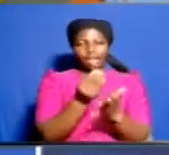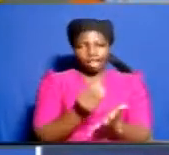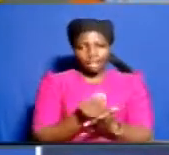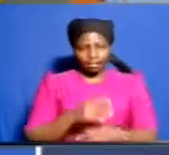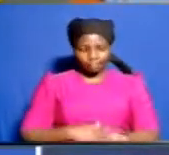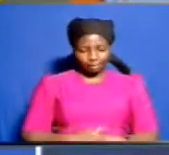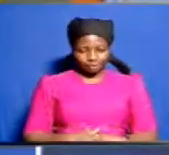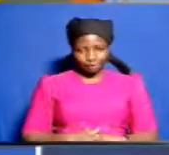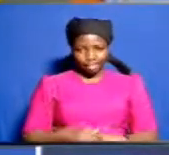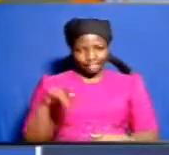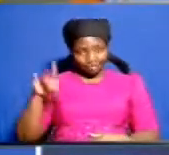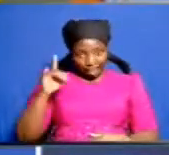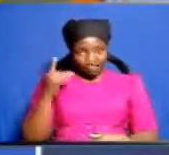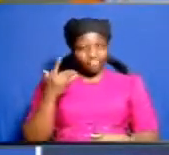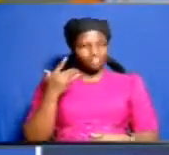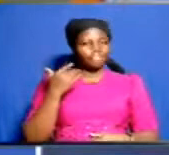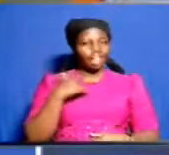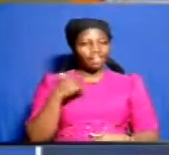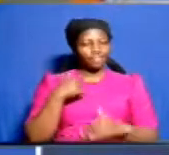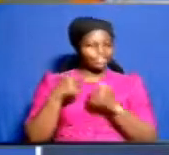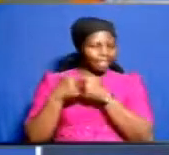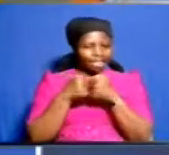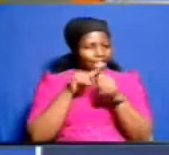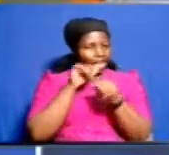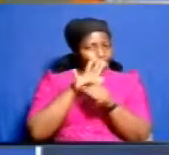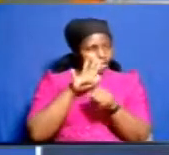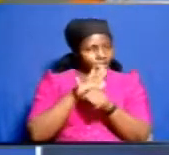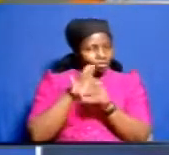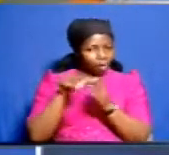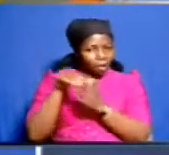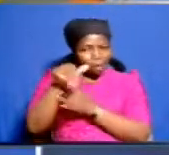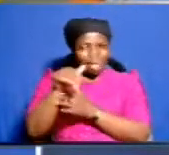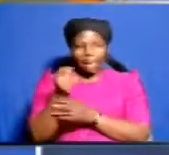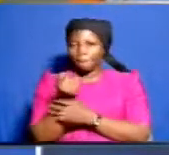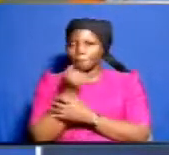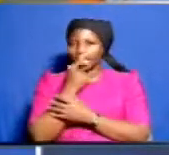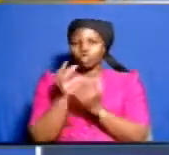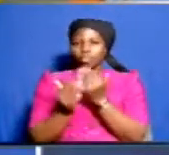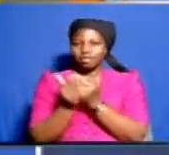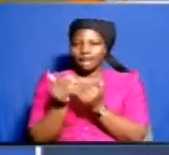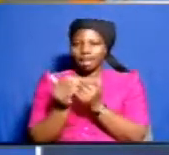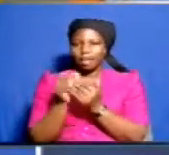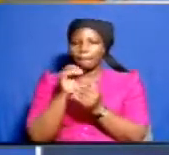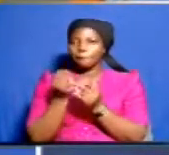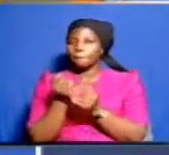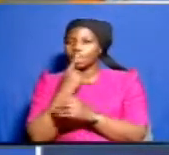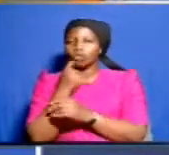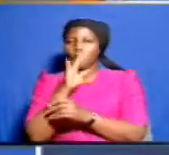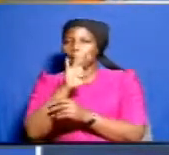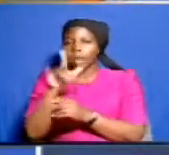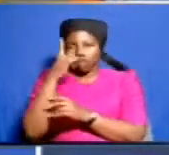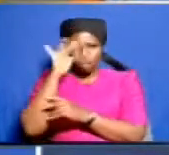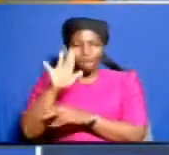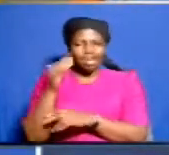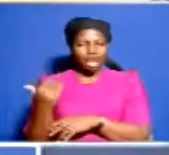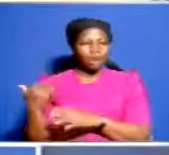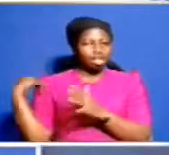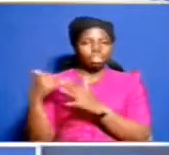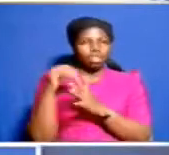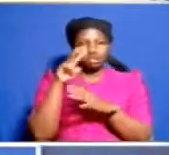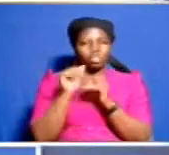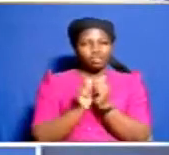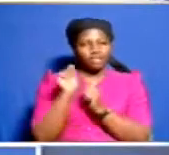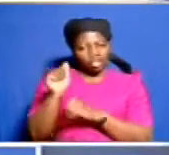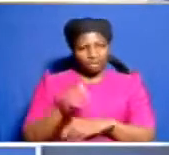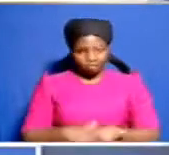kaunti ya usalama amekuwa akikumbwa na changamoto ya kulipia matibabu ya mkewe tangu mwaka 2015.